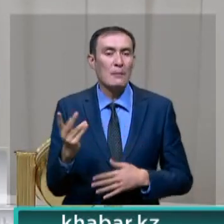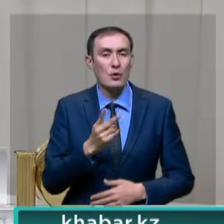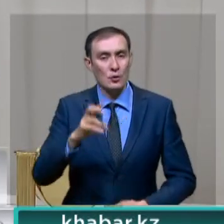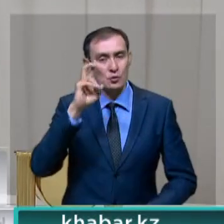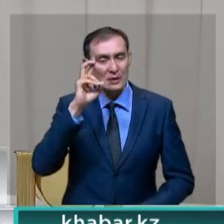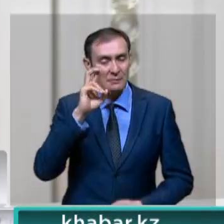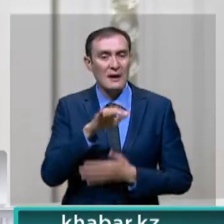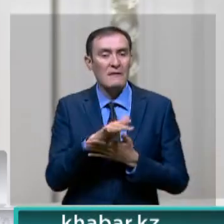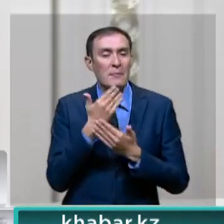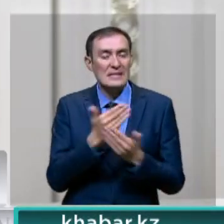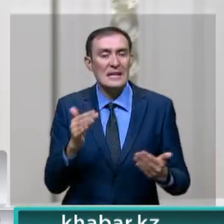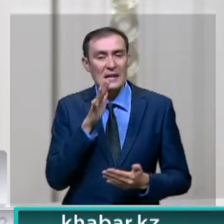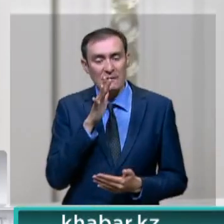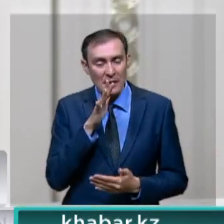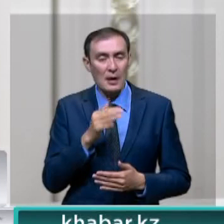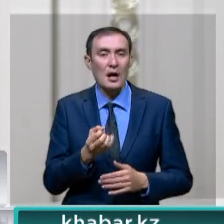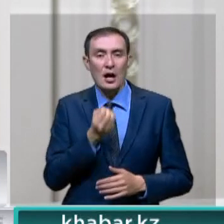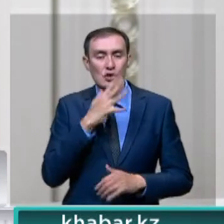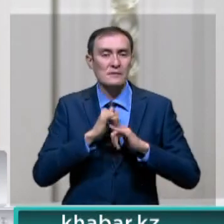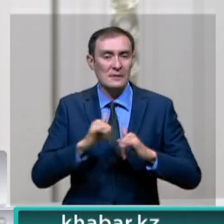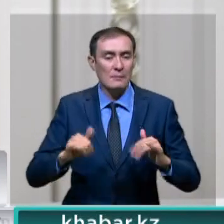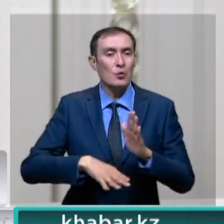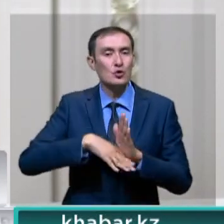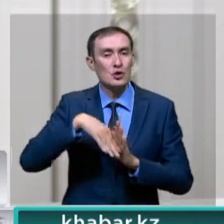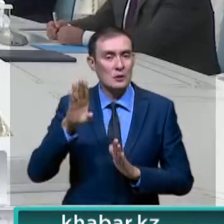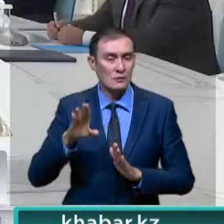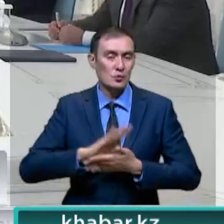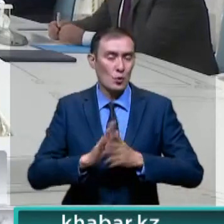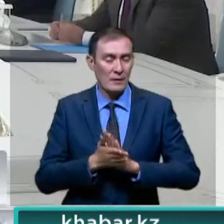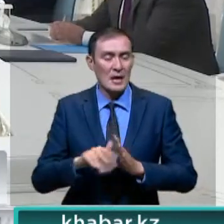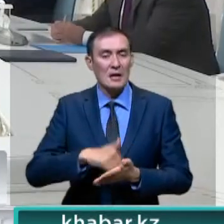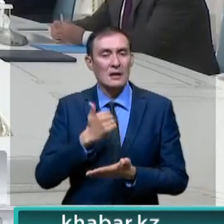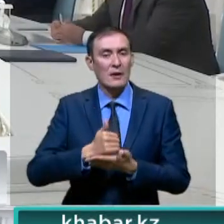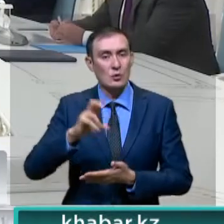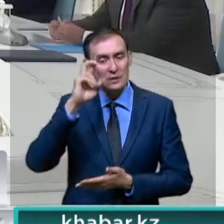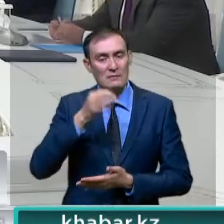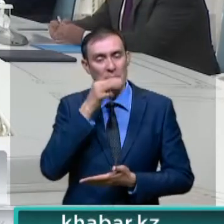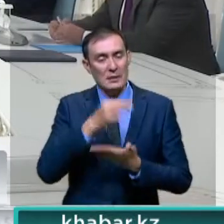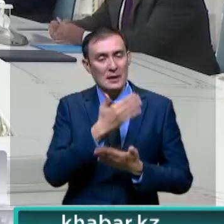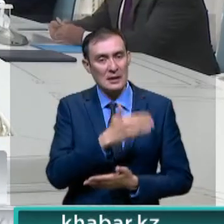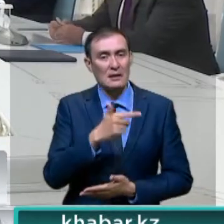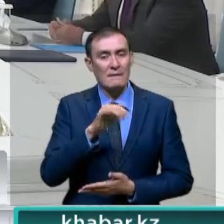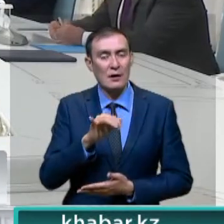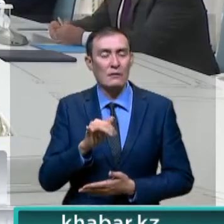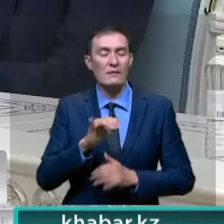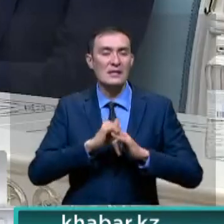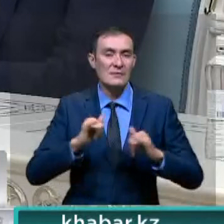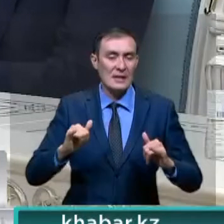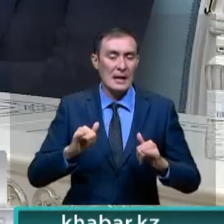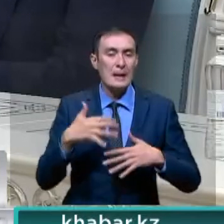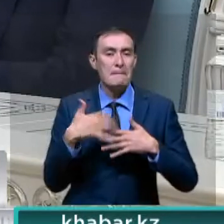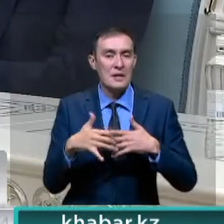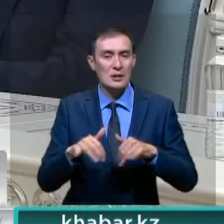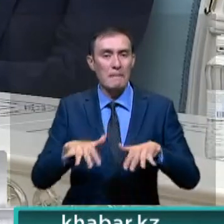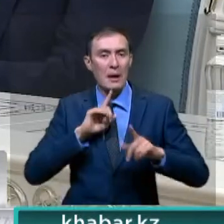двумя странами в последние годы успешно развивается по восходящей линии. Президент поблагодарил Гафарова за вклад в развитие межпарламентского